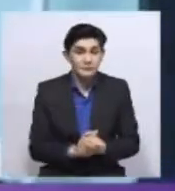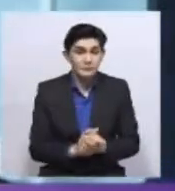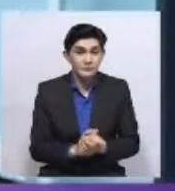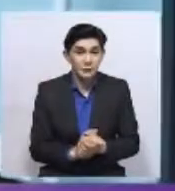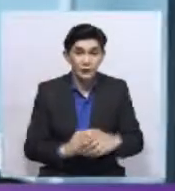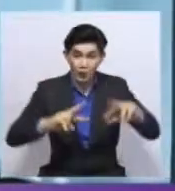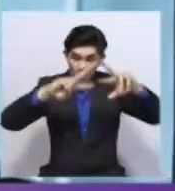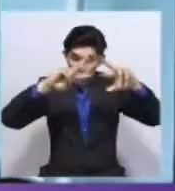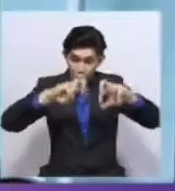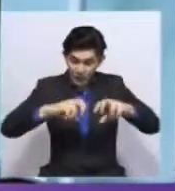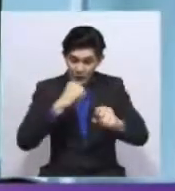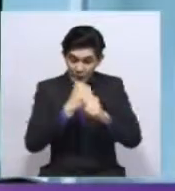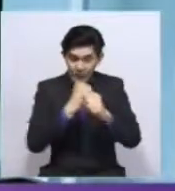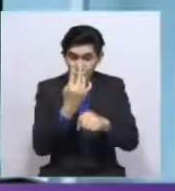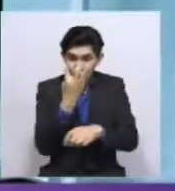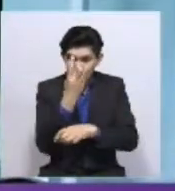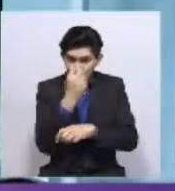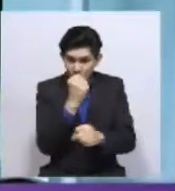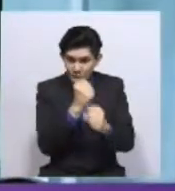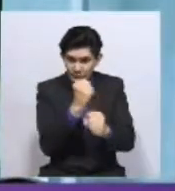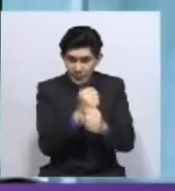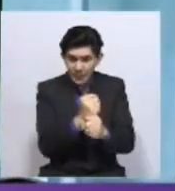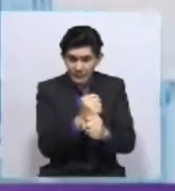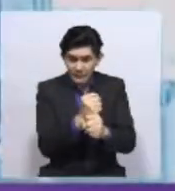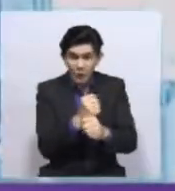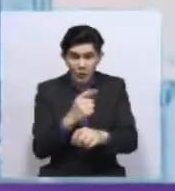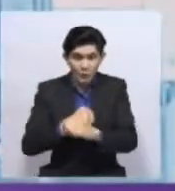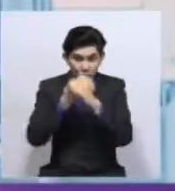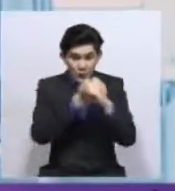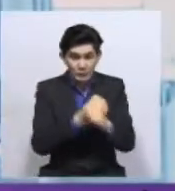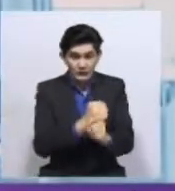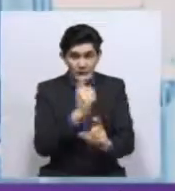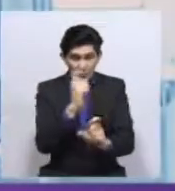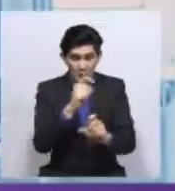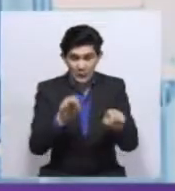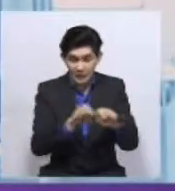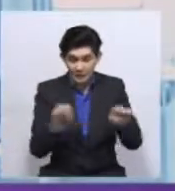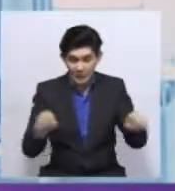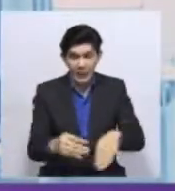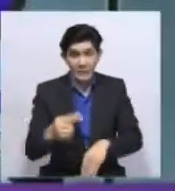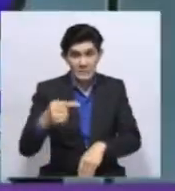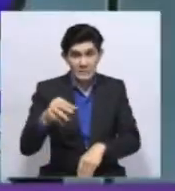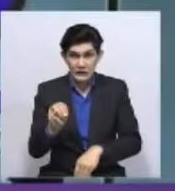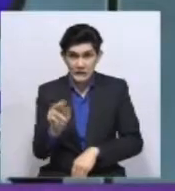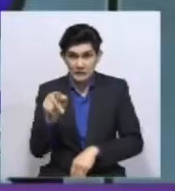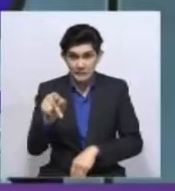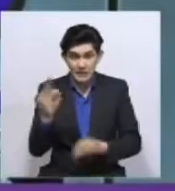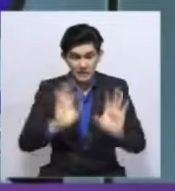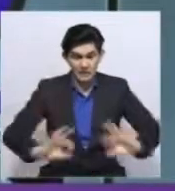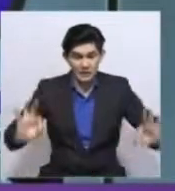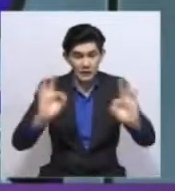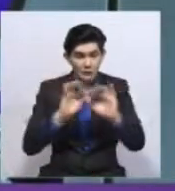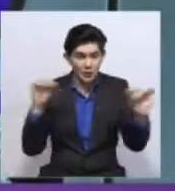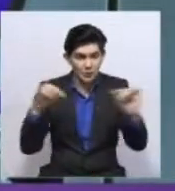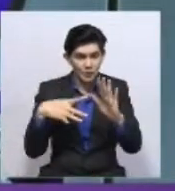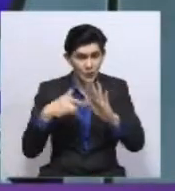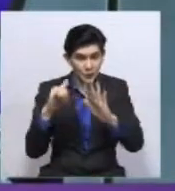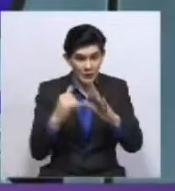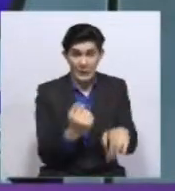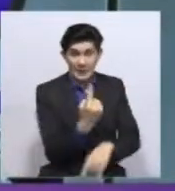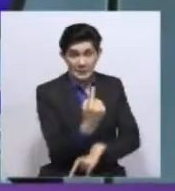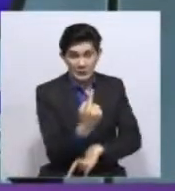ผลงานวิจัยเป็นระบบทดสอบประสิทธิผลและความปลอดภัยในการใช้มาตรฐาน GMP เน้นผลิตภัณฑ์ที่เป็นยา